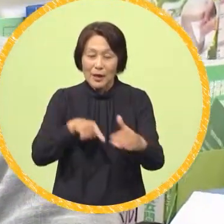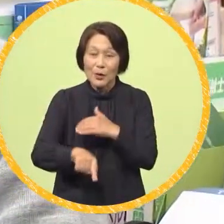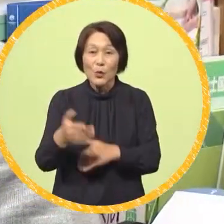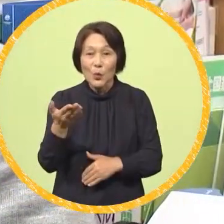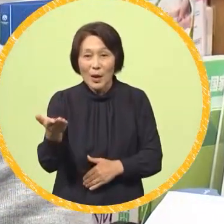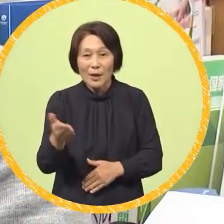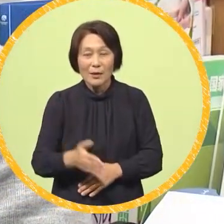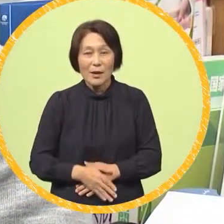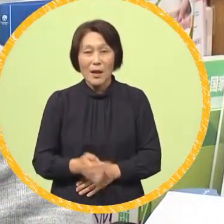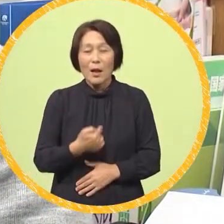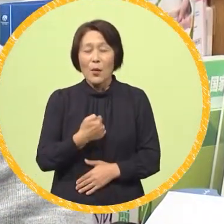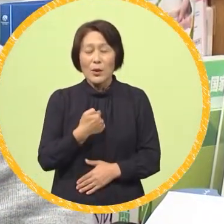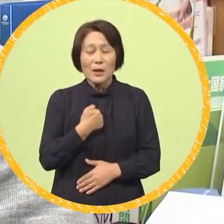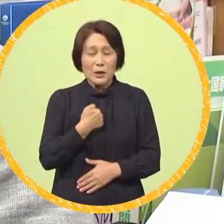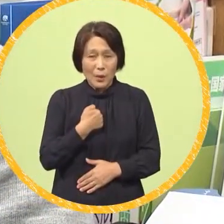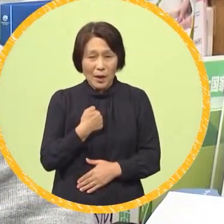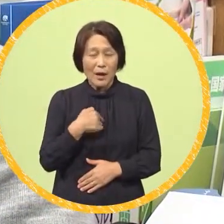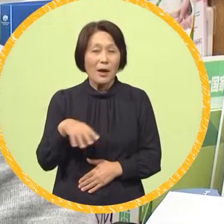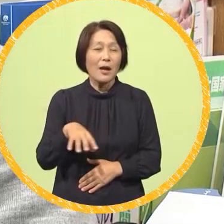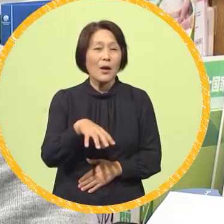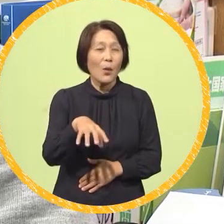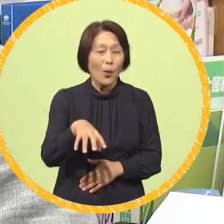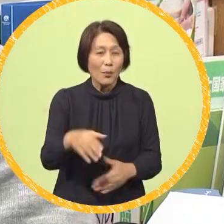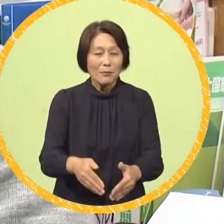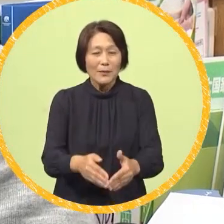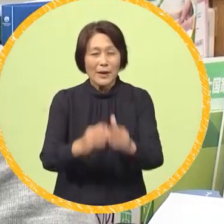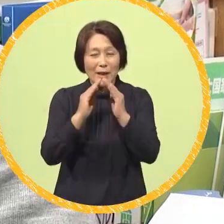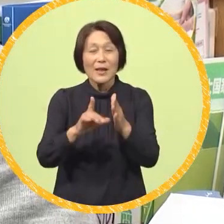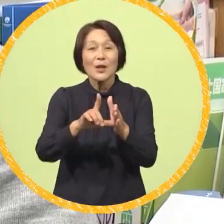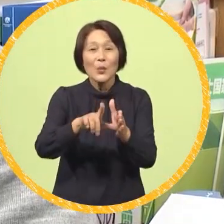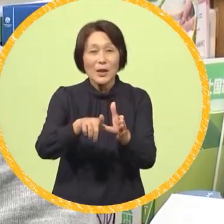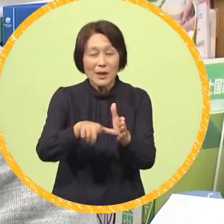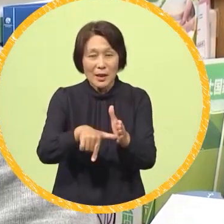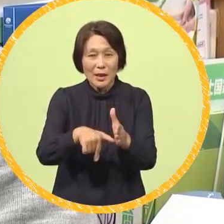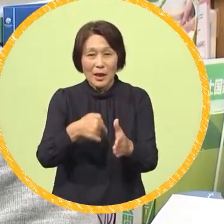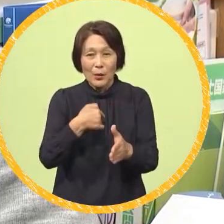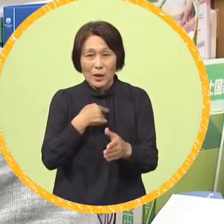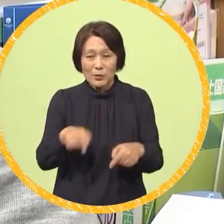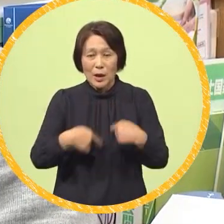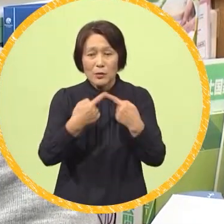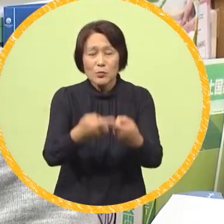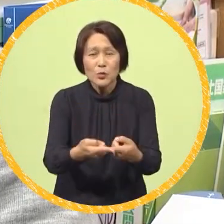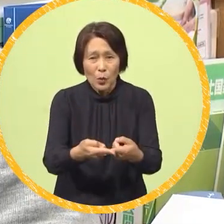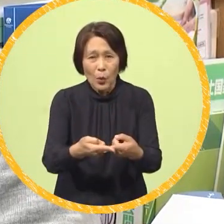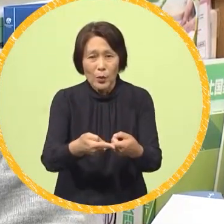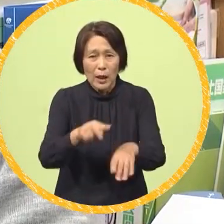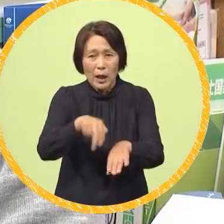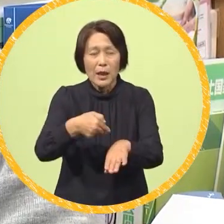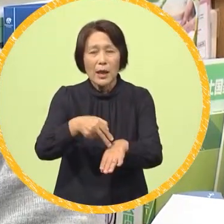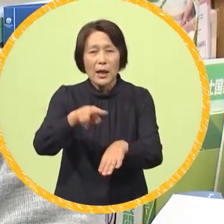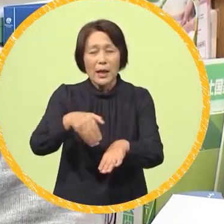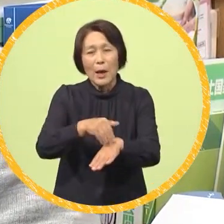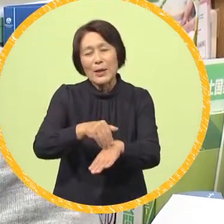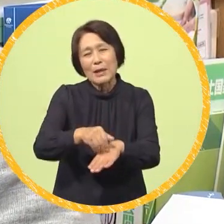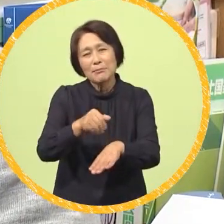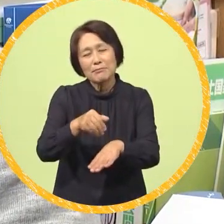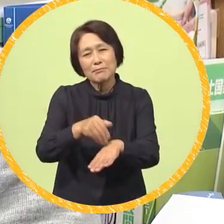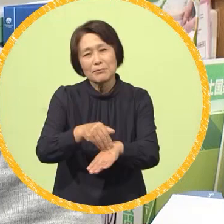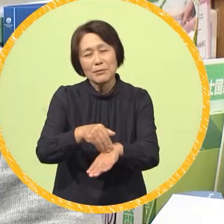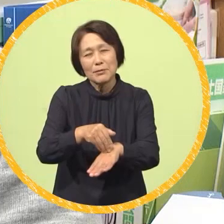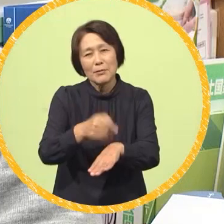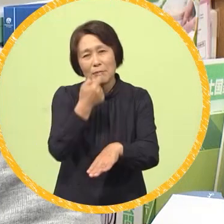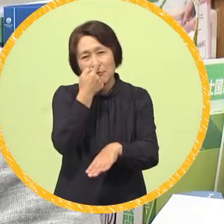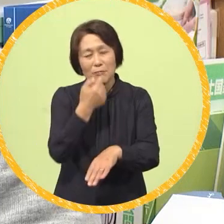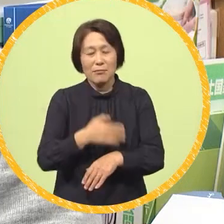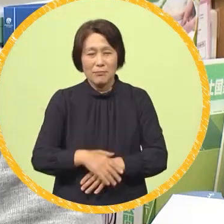私は、まあ、川崎ダルクができた時に入所者としてリハビリをした